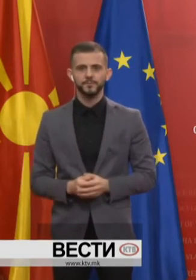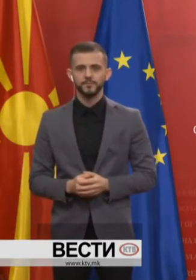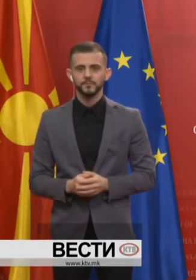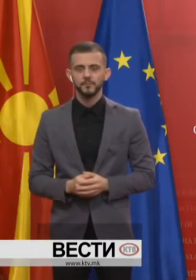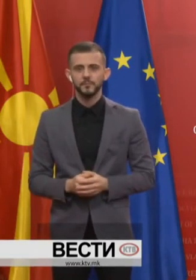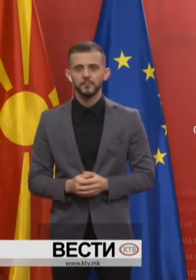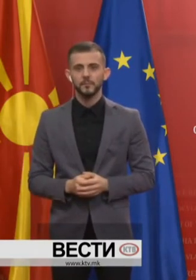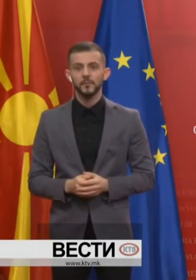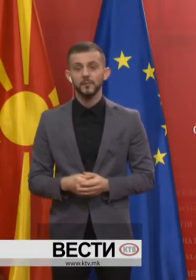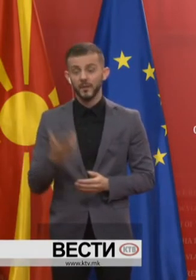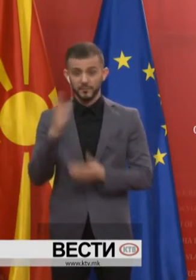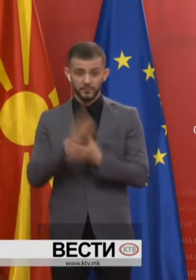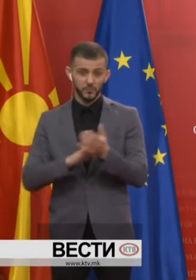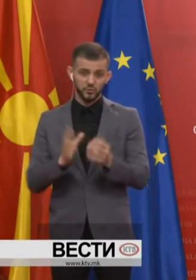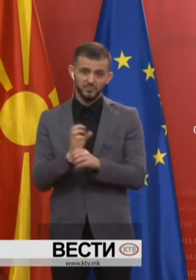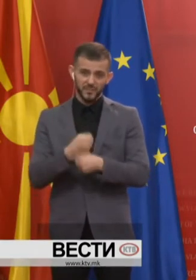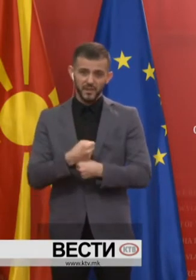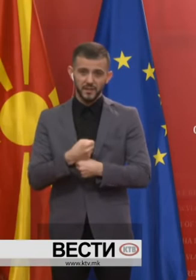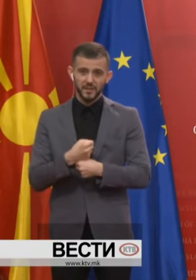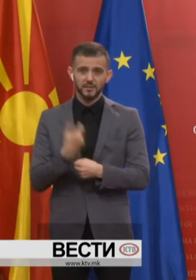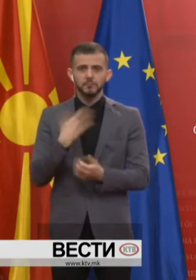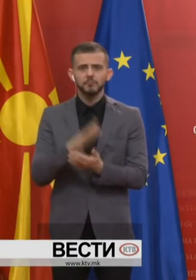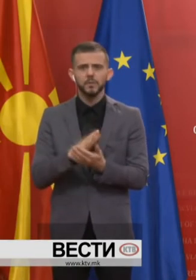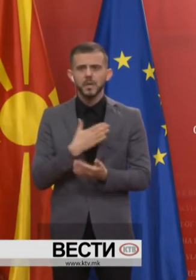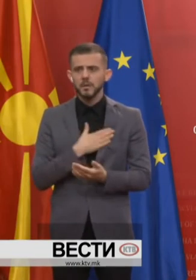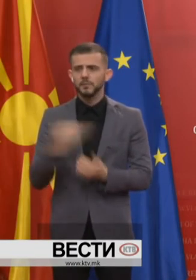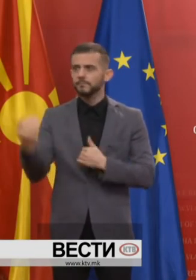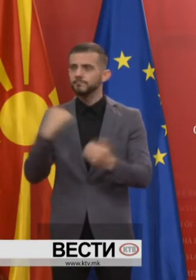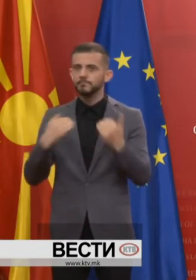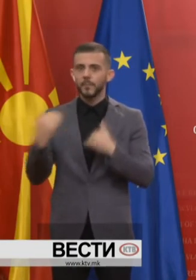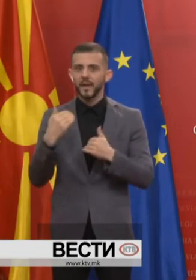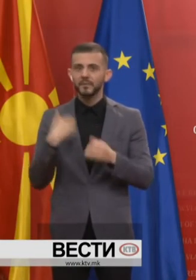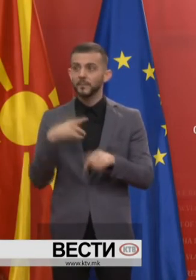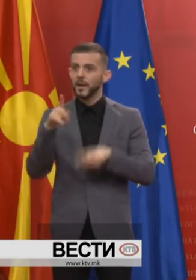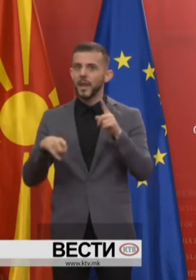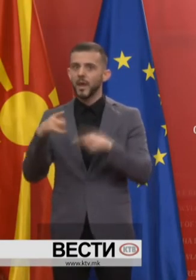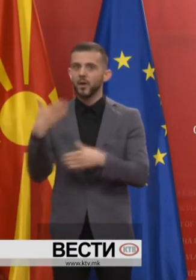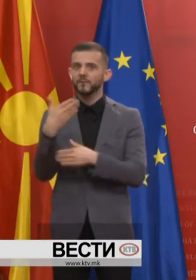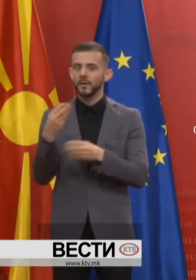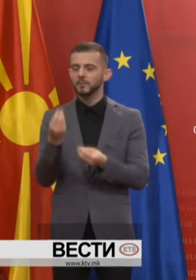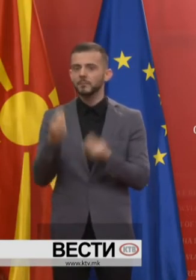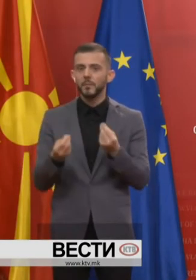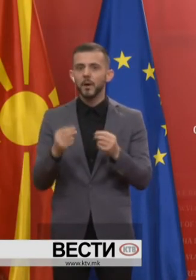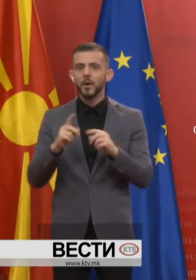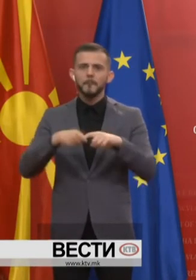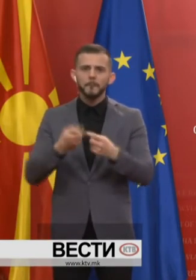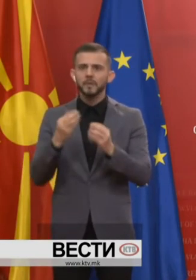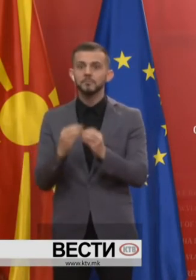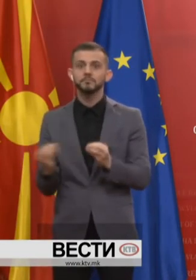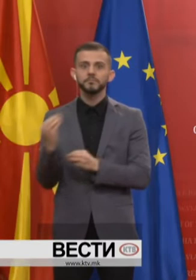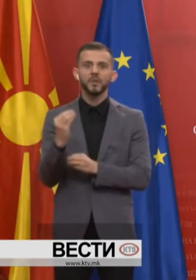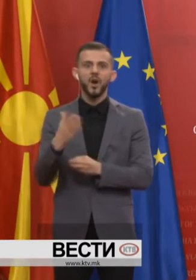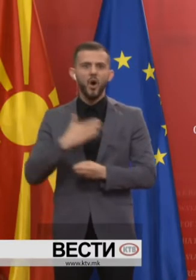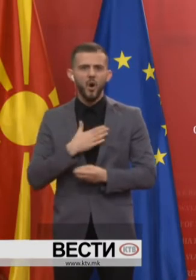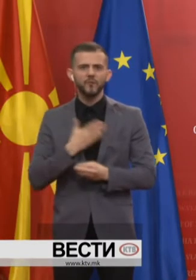самиот почеток на кризата, кога имаше одреден број на пријави за покачени цени кај некои производи, особено кај цитрусните